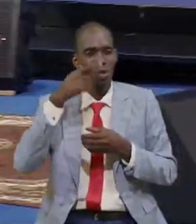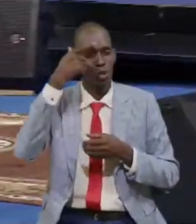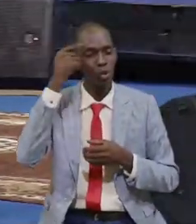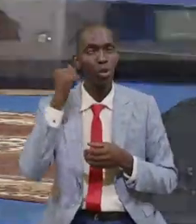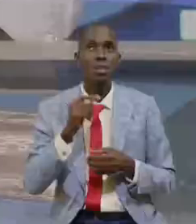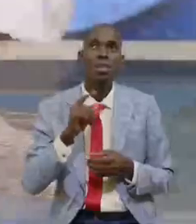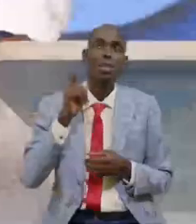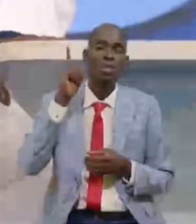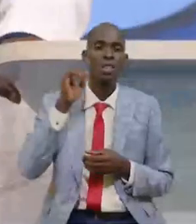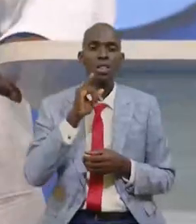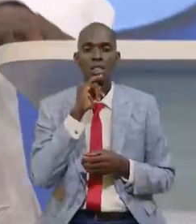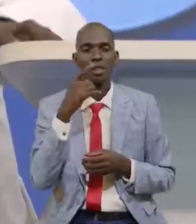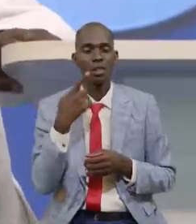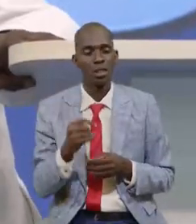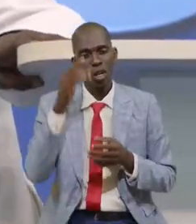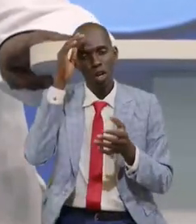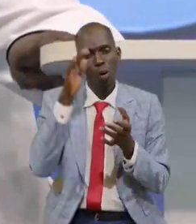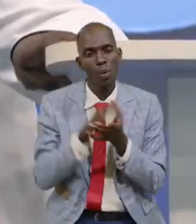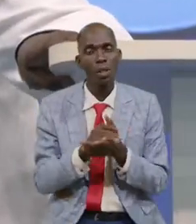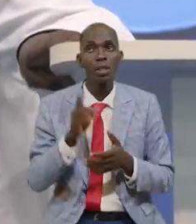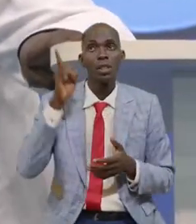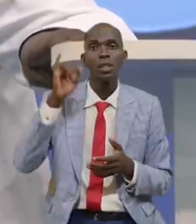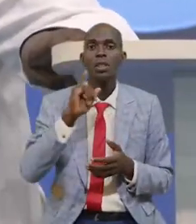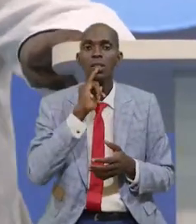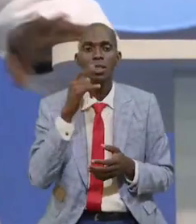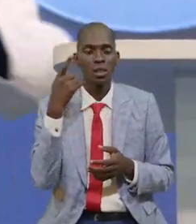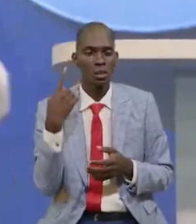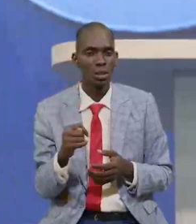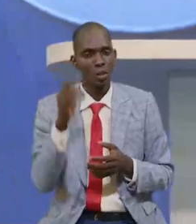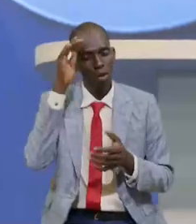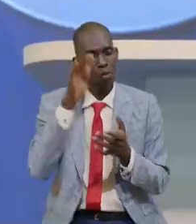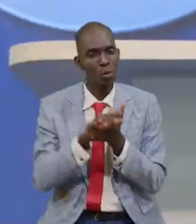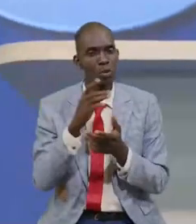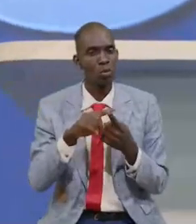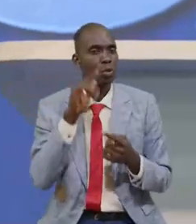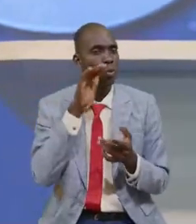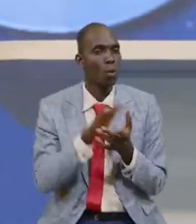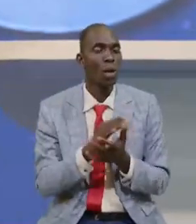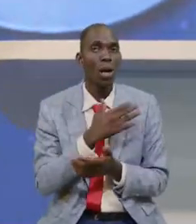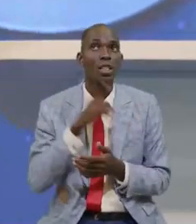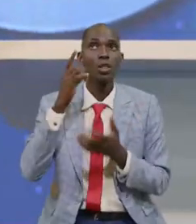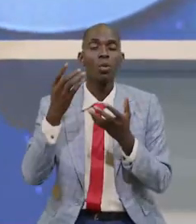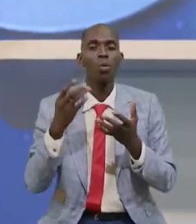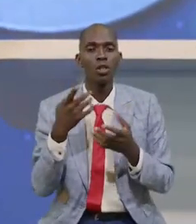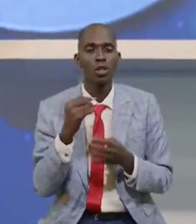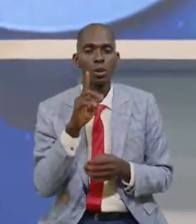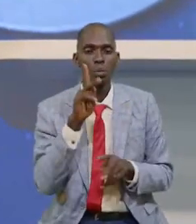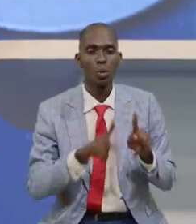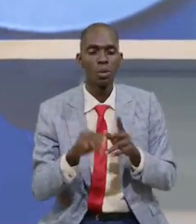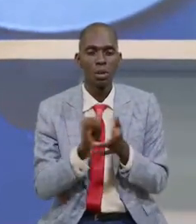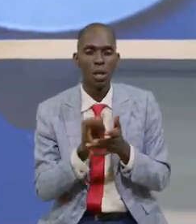mari, lui l'époux, il veut que la femme, il veut que celui-là qui s'associe